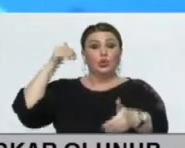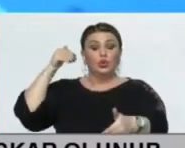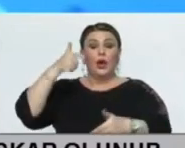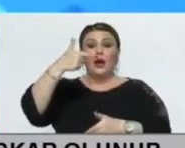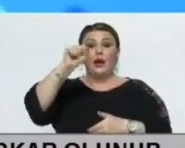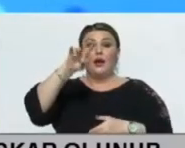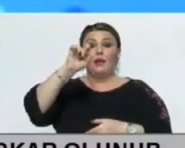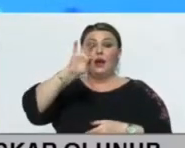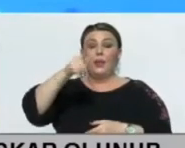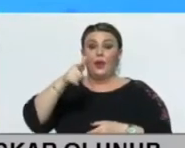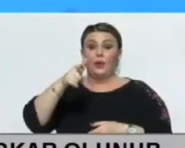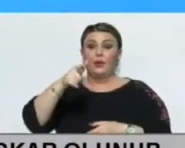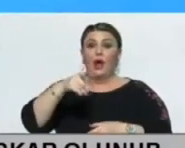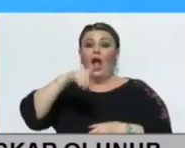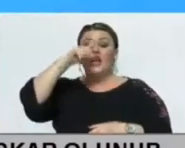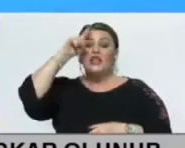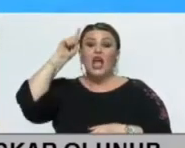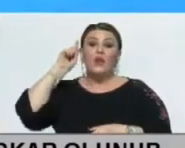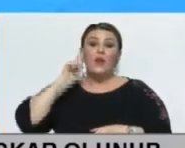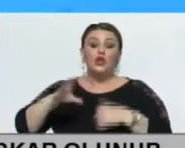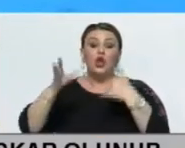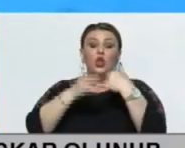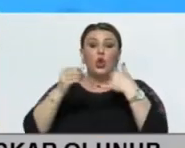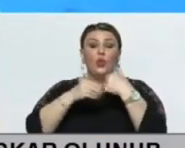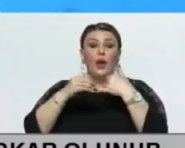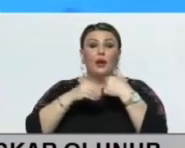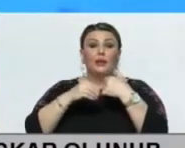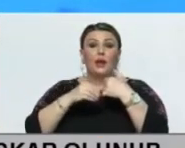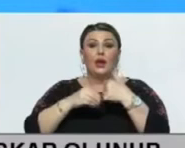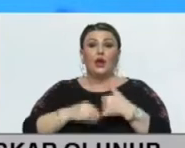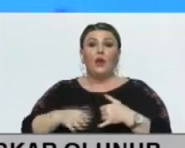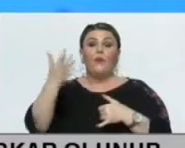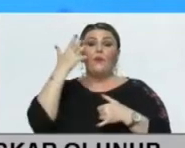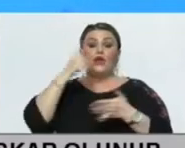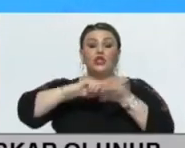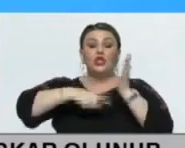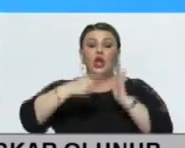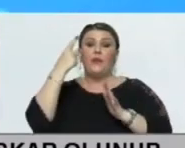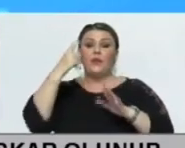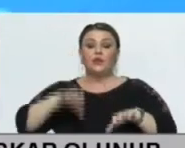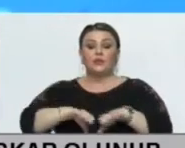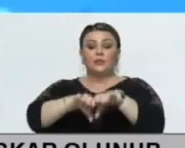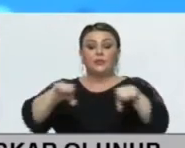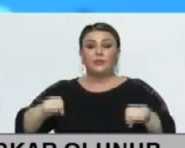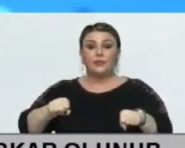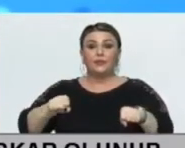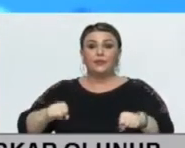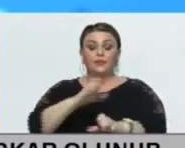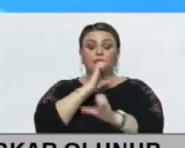Dağlık Karabağ'ın ve Azerbaycan topraklarının 1/5'inin işgaliyle yaşanan